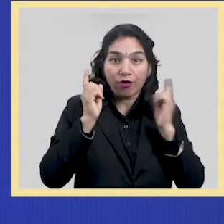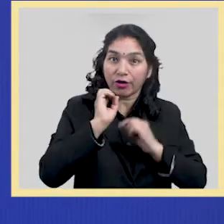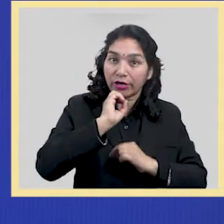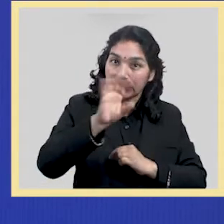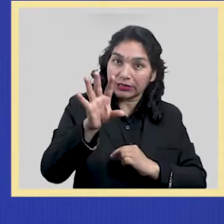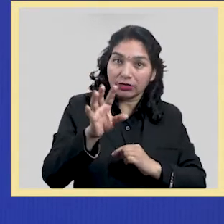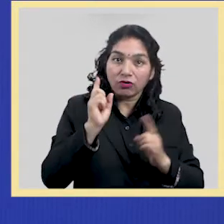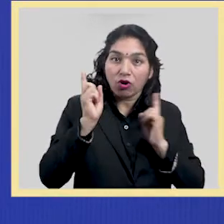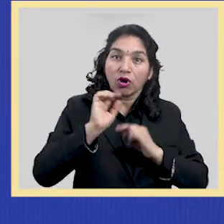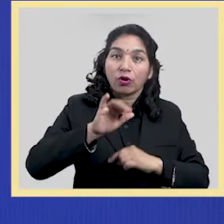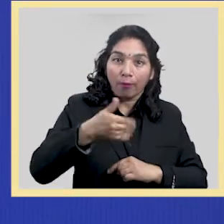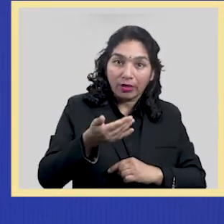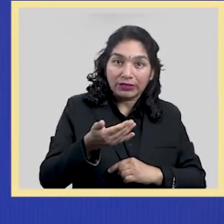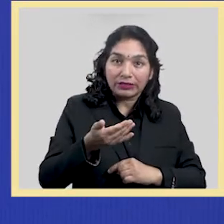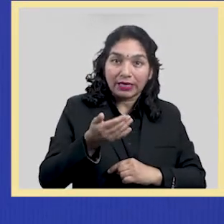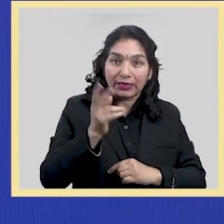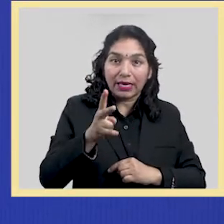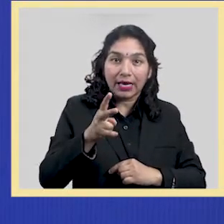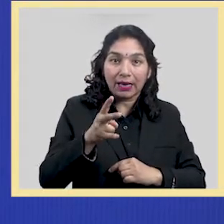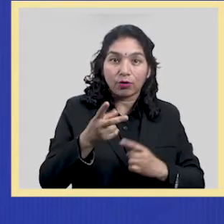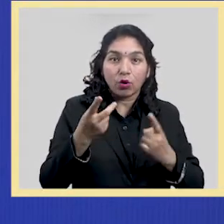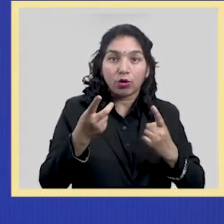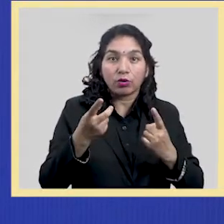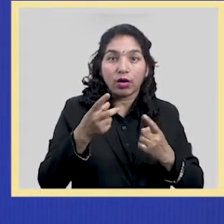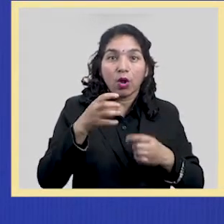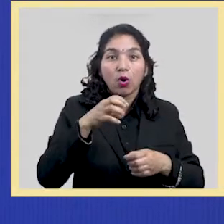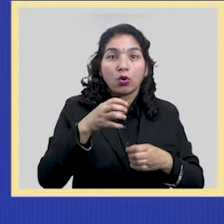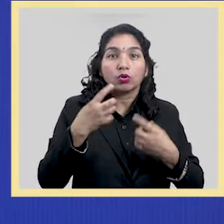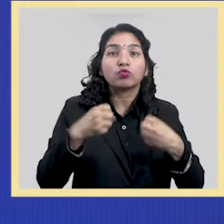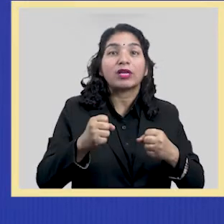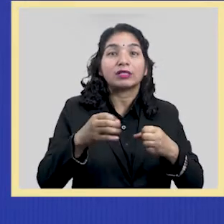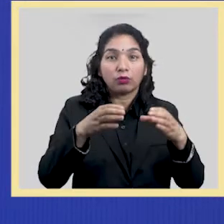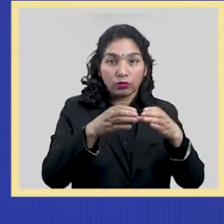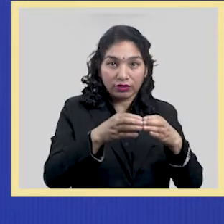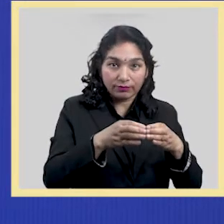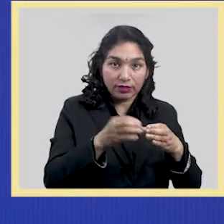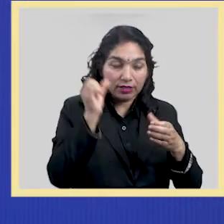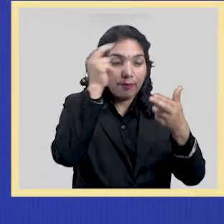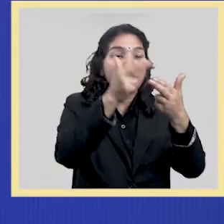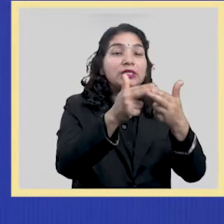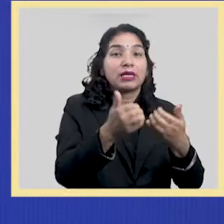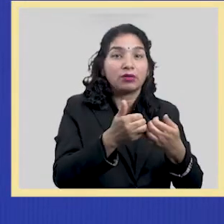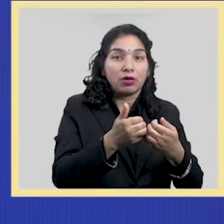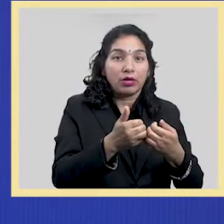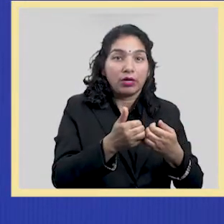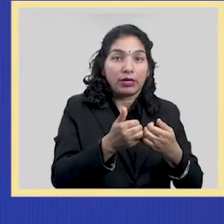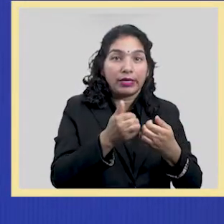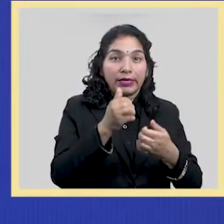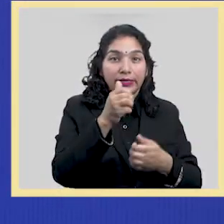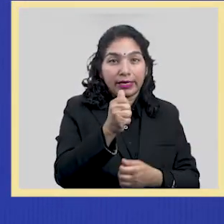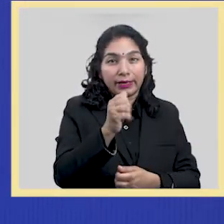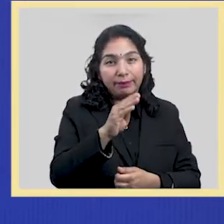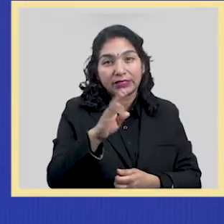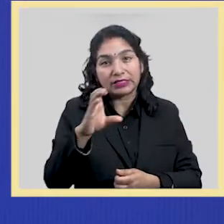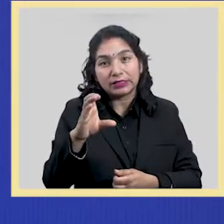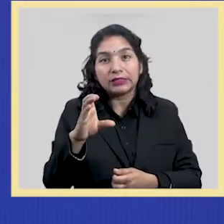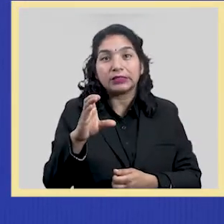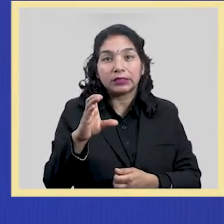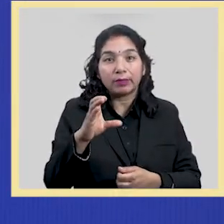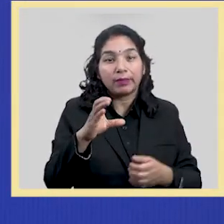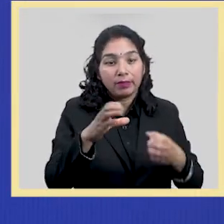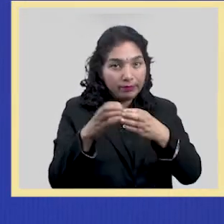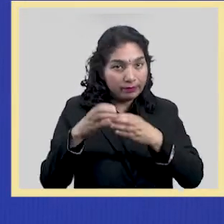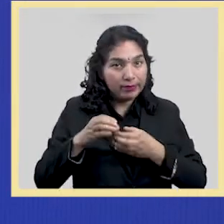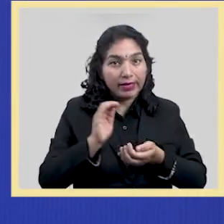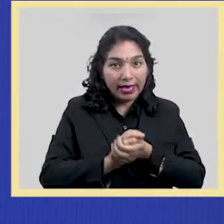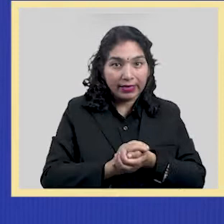पठाउँछौँ, नगरमा पठाइसकेपछि त्यहाँ हाम्रो एउटा स्वास्थ्यको टिम छ, उहाँले आएर यहाँ चाहिँ पहिचान गरेर उहाँहरूलाई चाहिँ एबिसी कुन क्लासमा राखेर